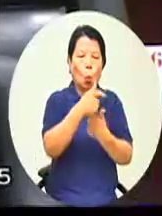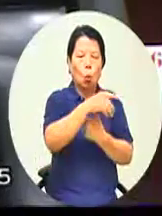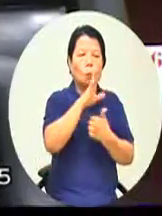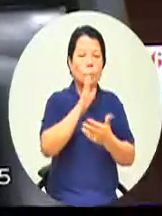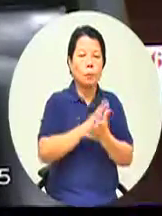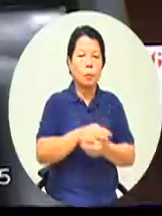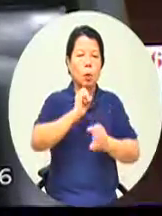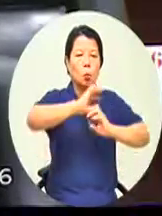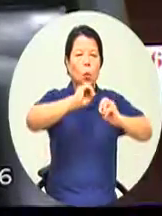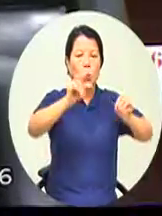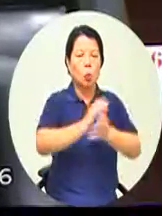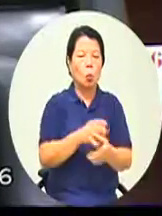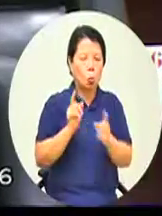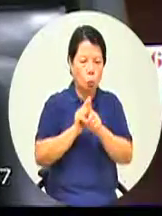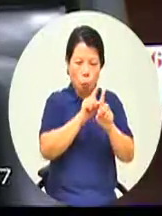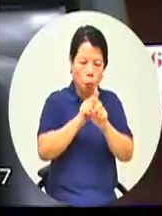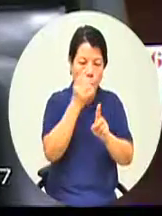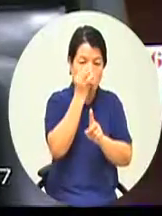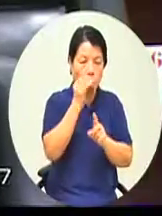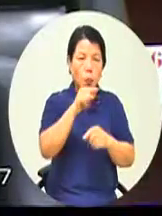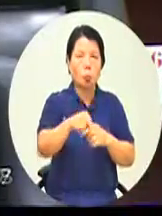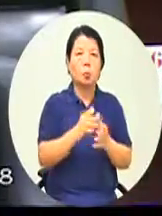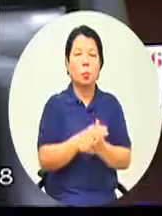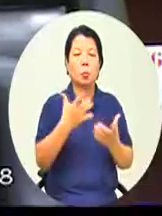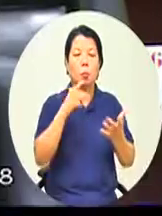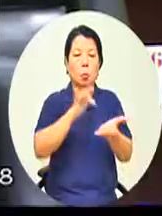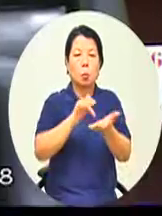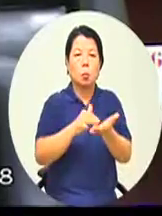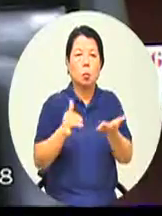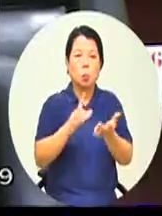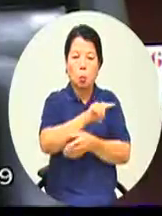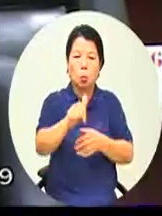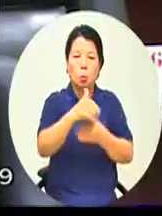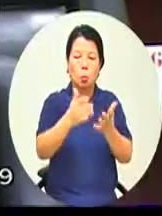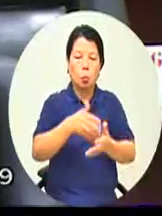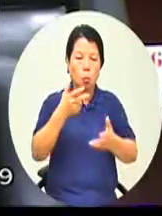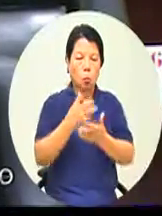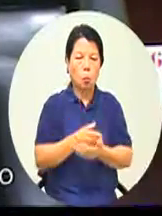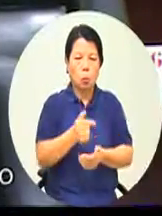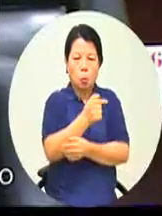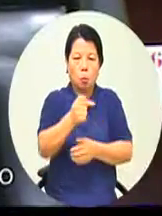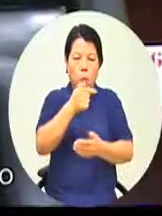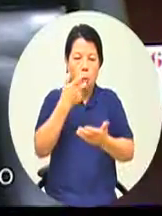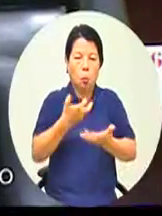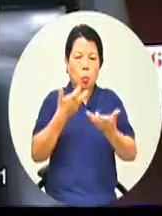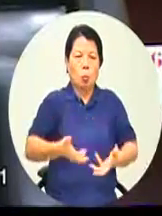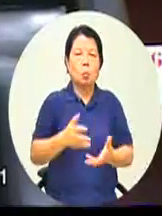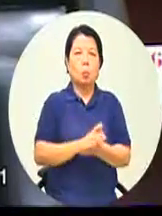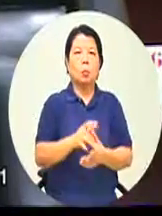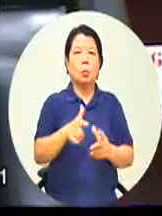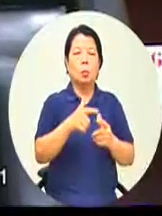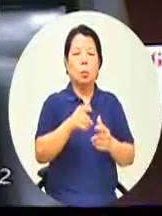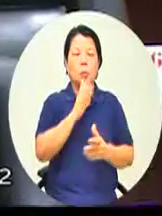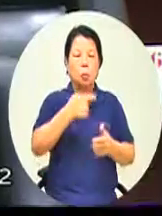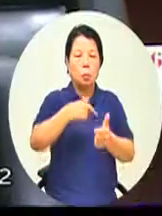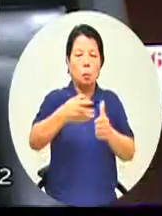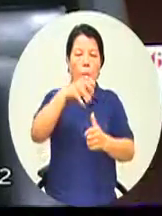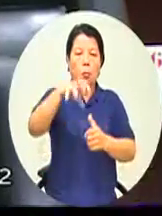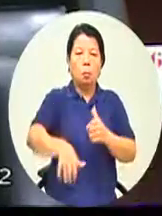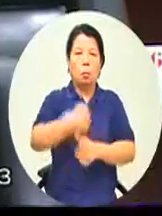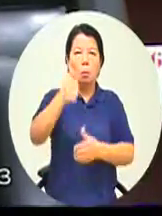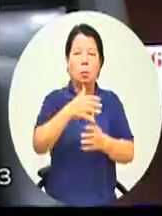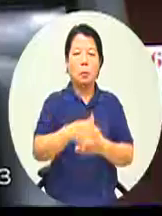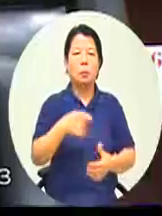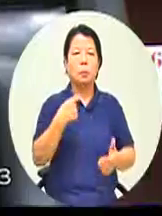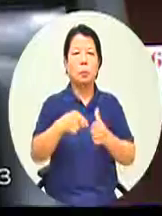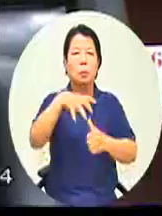啊追踪。那我想其实毒品的问题非常严重，我只想提醒我们的教育局长是说，我们教育